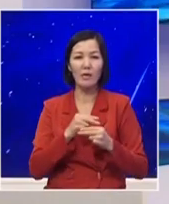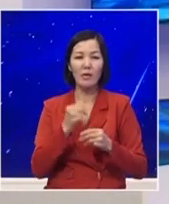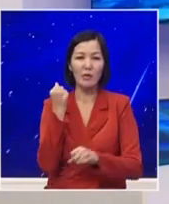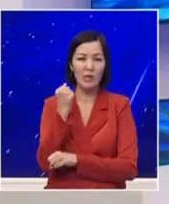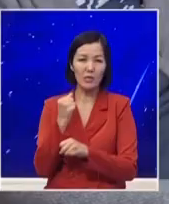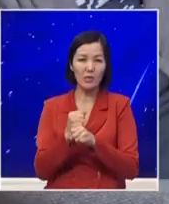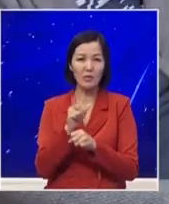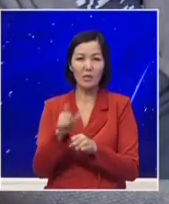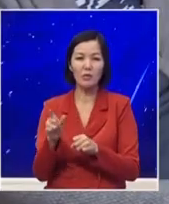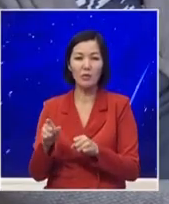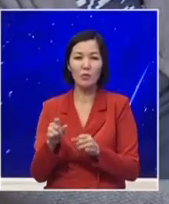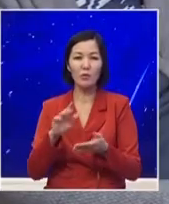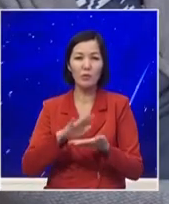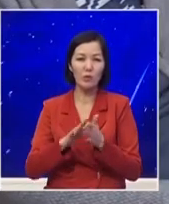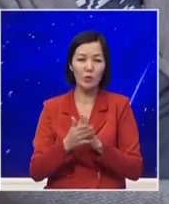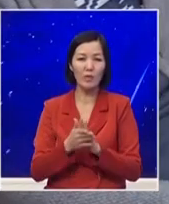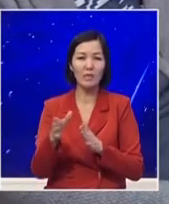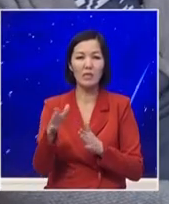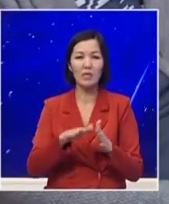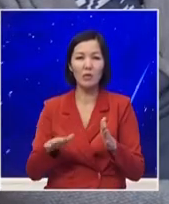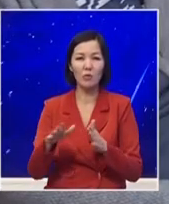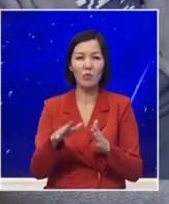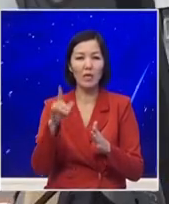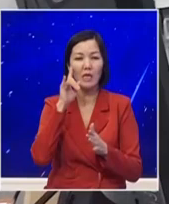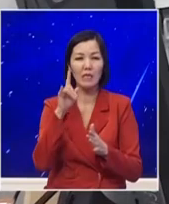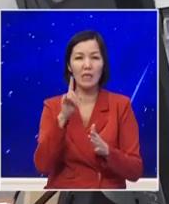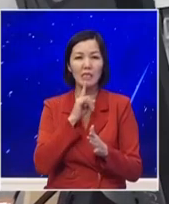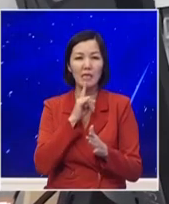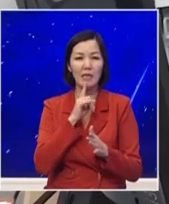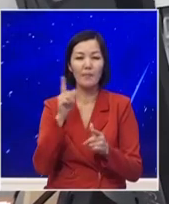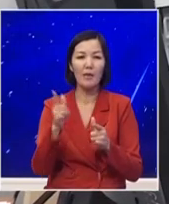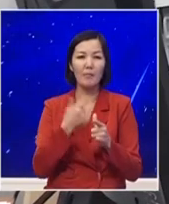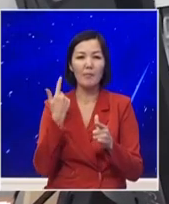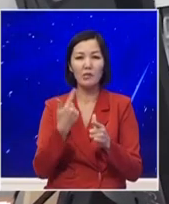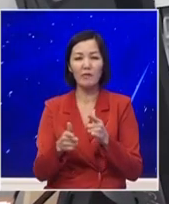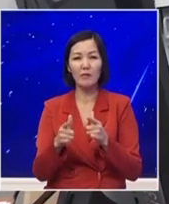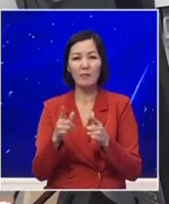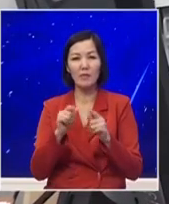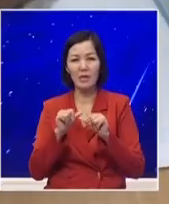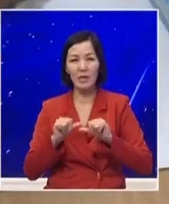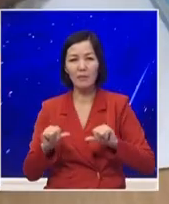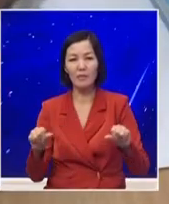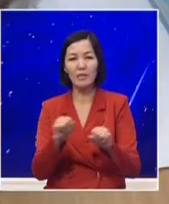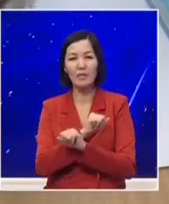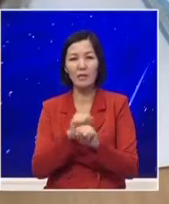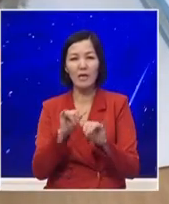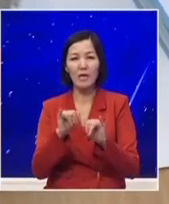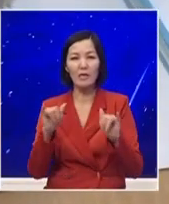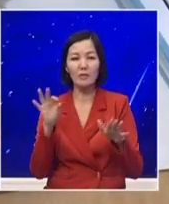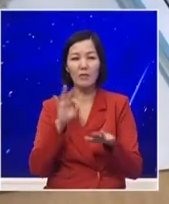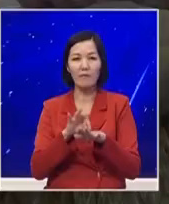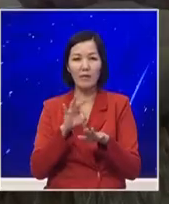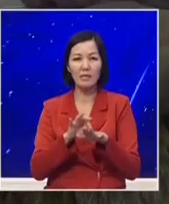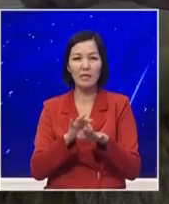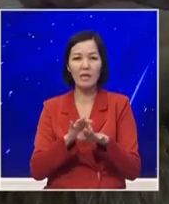Учитывая сложившуюся ситуацию на территории Республики Казахстан, межведомственная комиссия по недопущению распространения